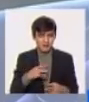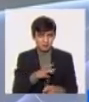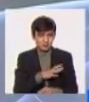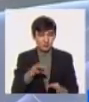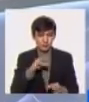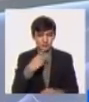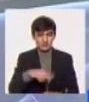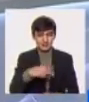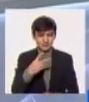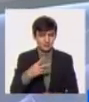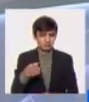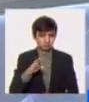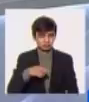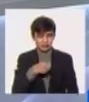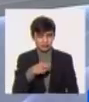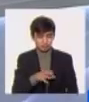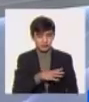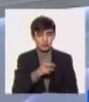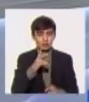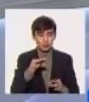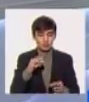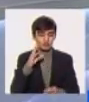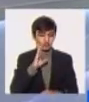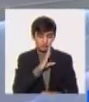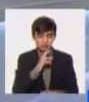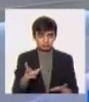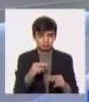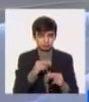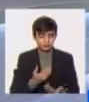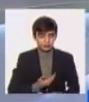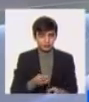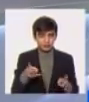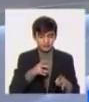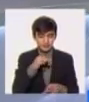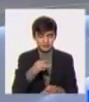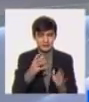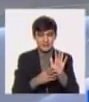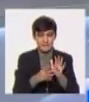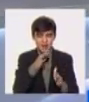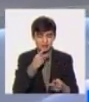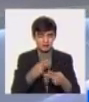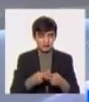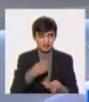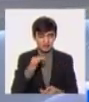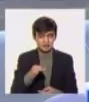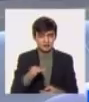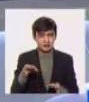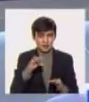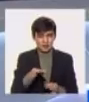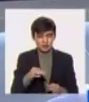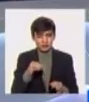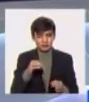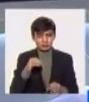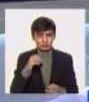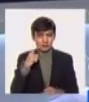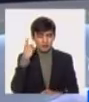22 ножевых ранения. Но женщина чудом осталась жива. Суд приговорил его к 9 годам лишения свободы и к принудительному лечению